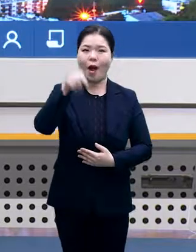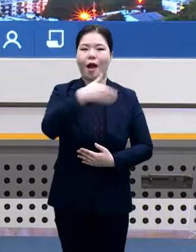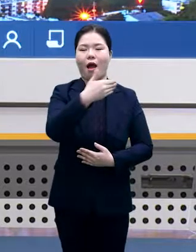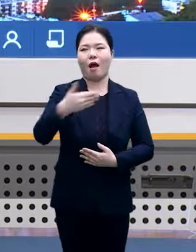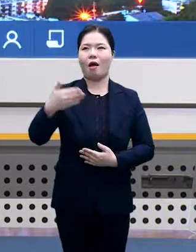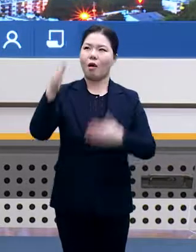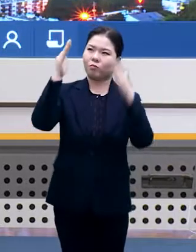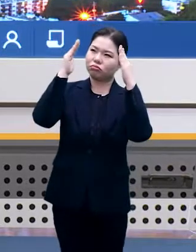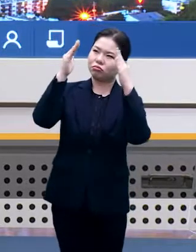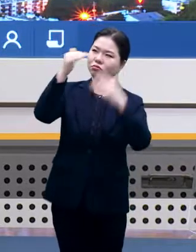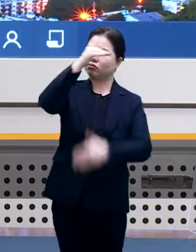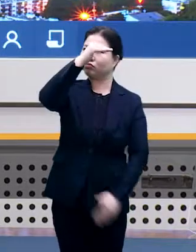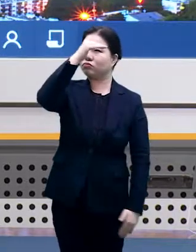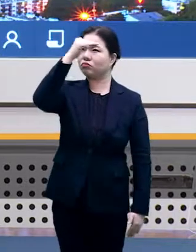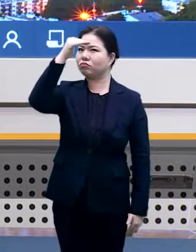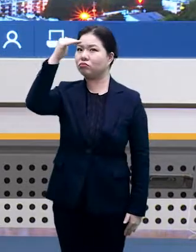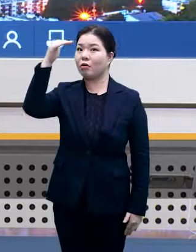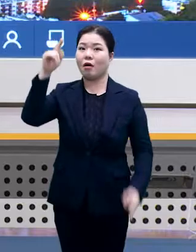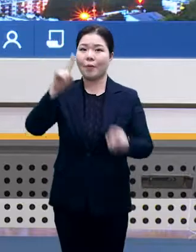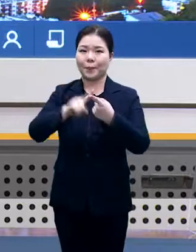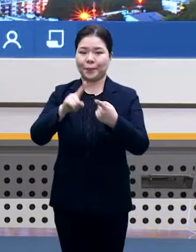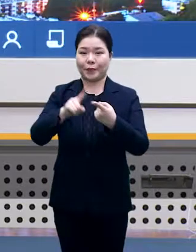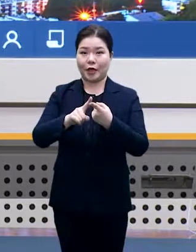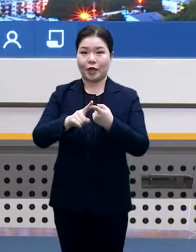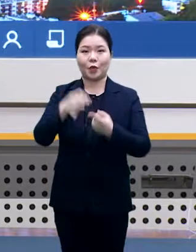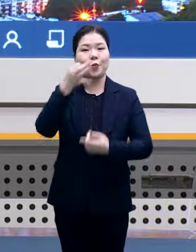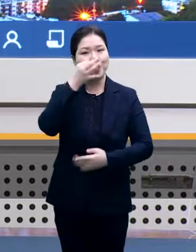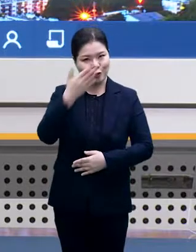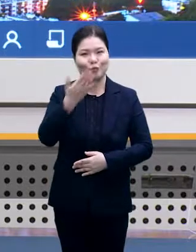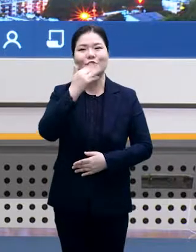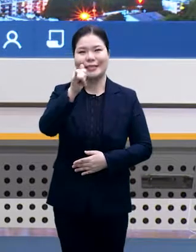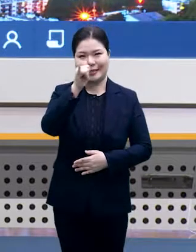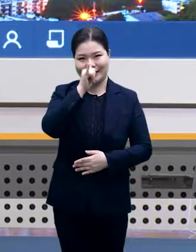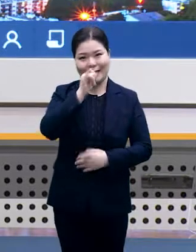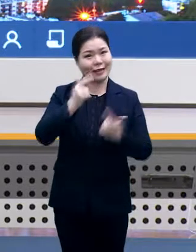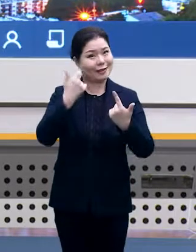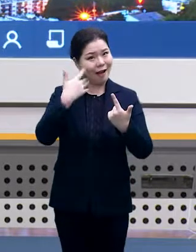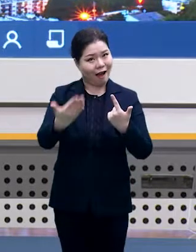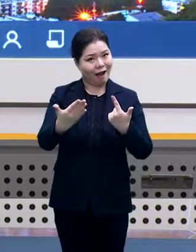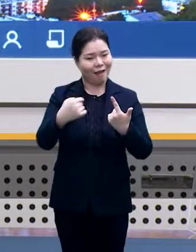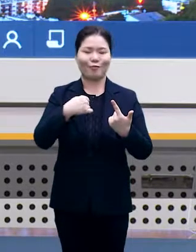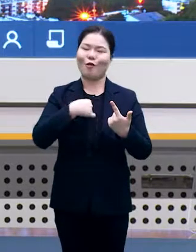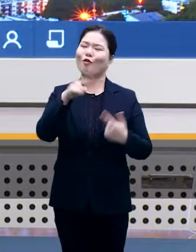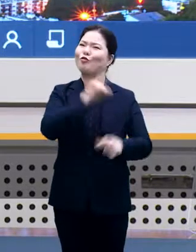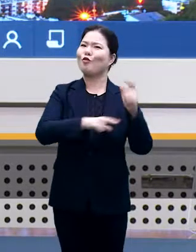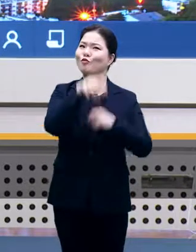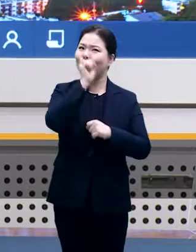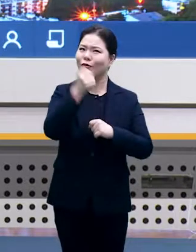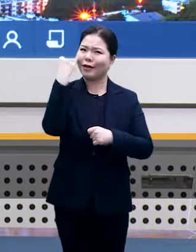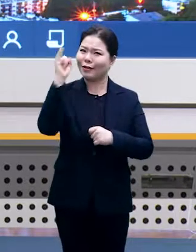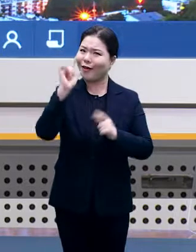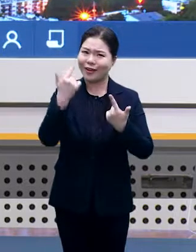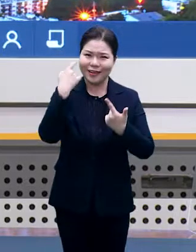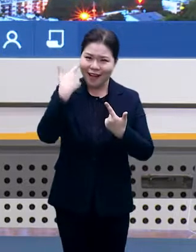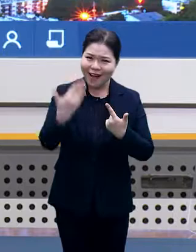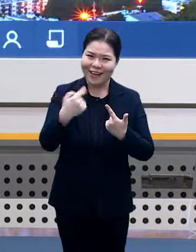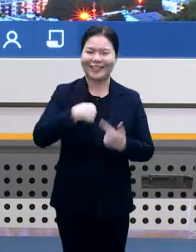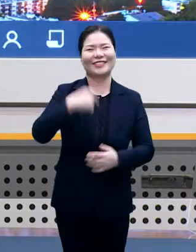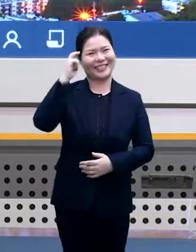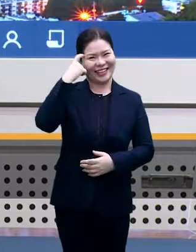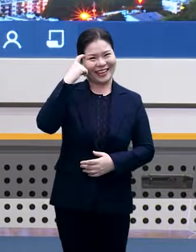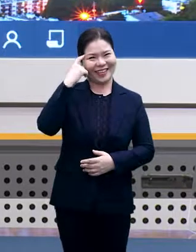또 한강 조망권도 주민들에게 보장해 줄 수 있지 않느냐. 이게 더 좋은 아이디어라고